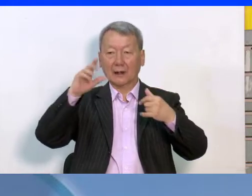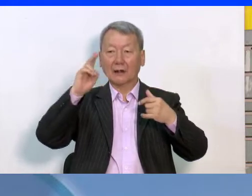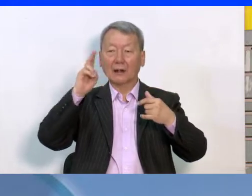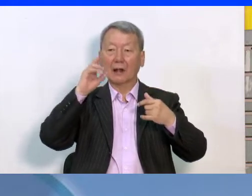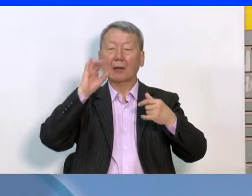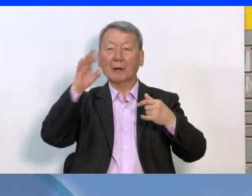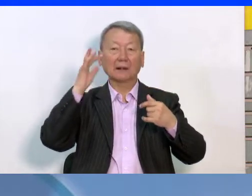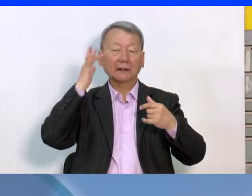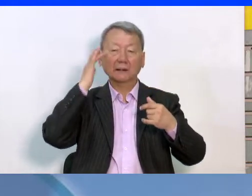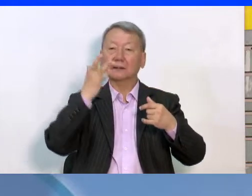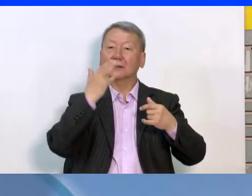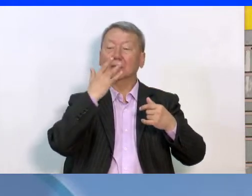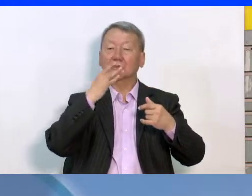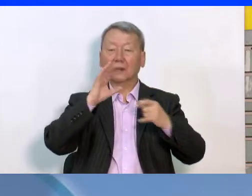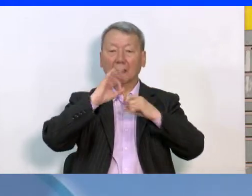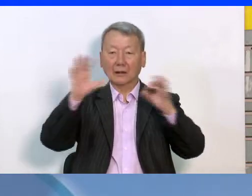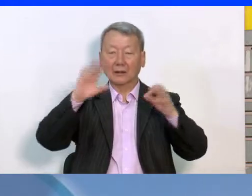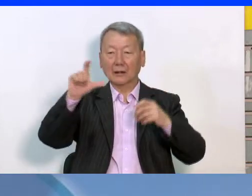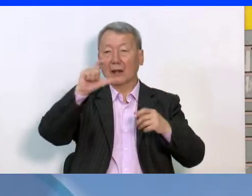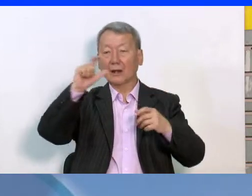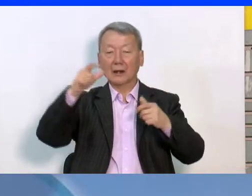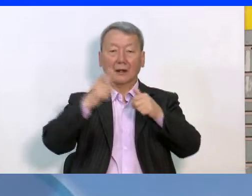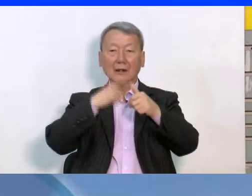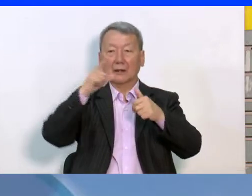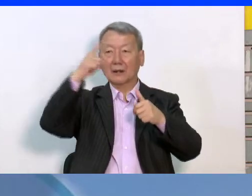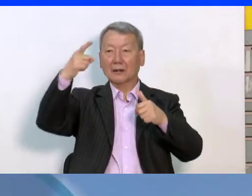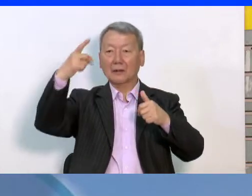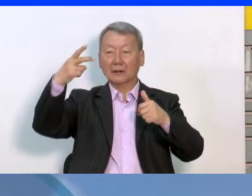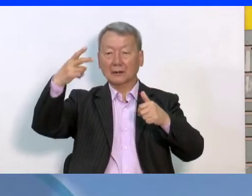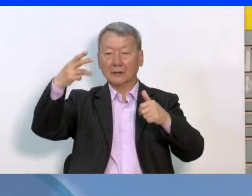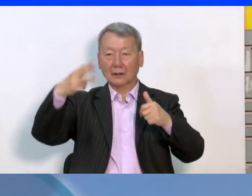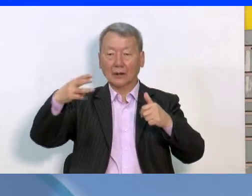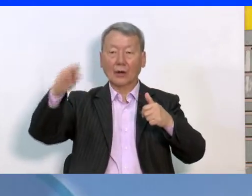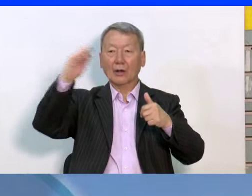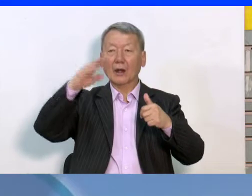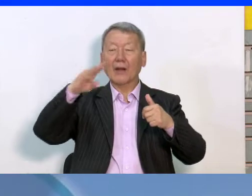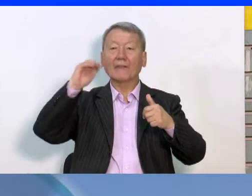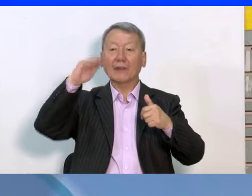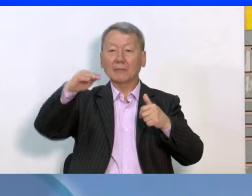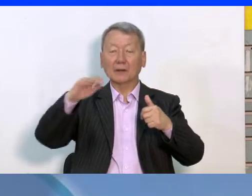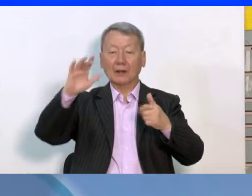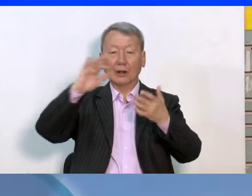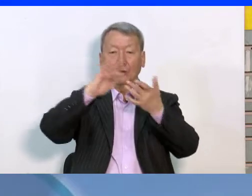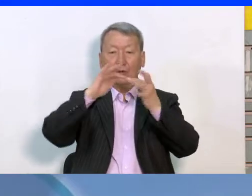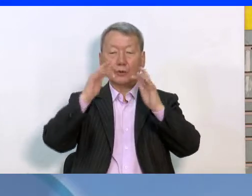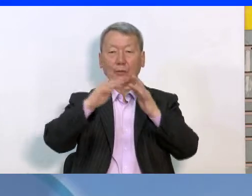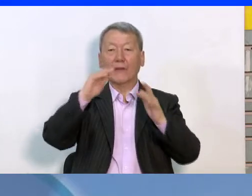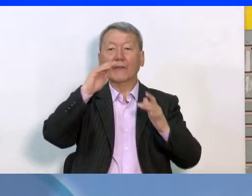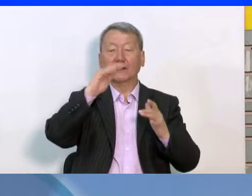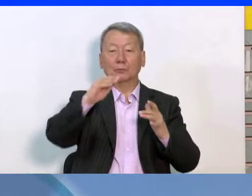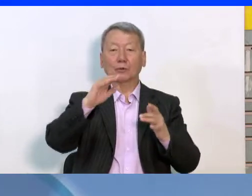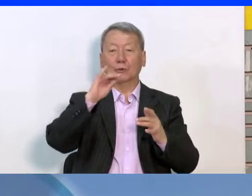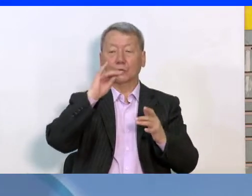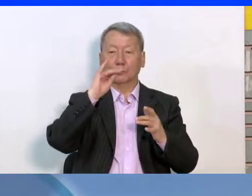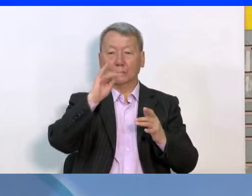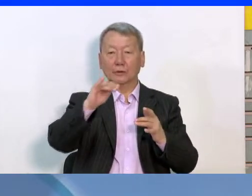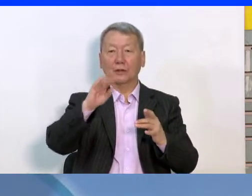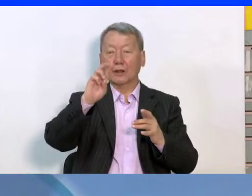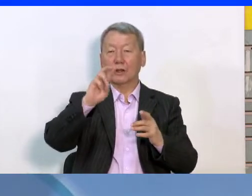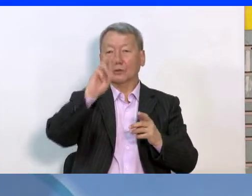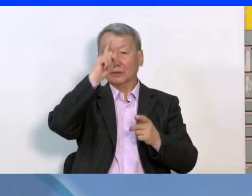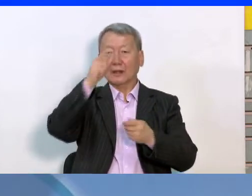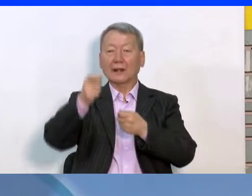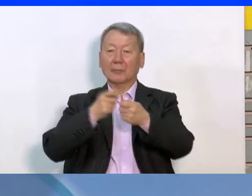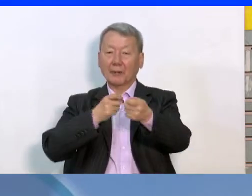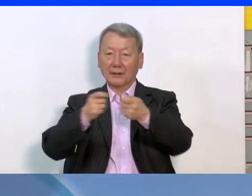Кыргыз улуттук маалымат агенттигинен, ЛФМ 1-чи радио, Кыргыз радиосу, Марал ФМ радиолорунда жана МТРК Элтер Facebook'тагы